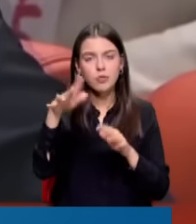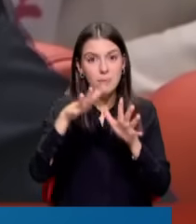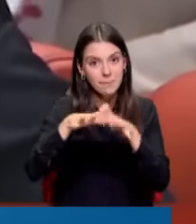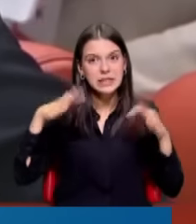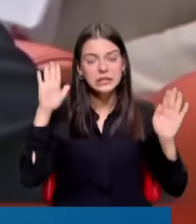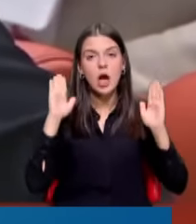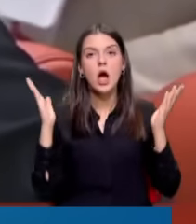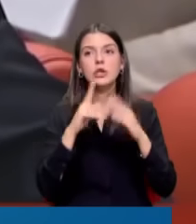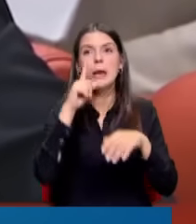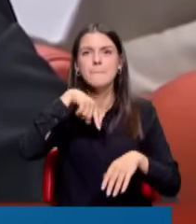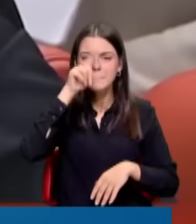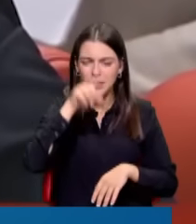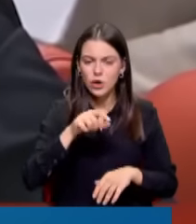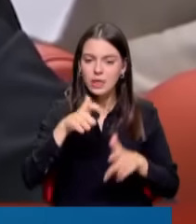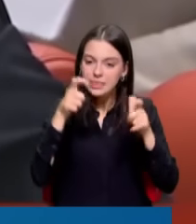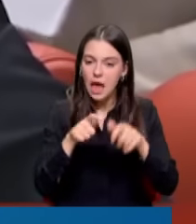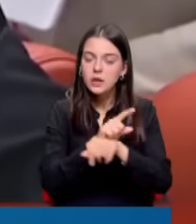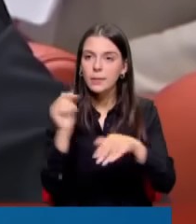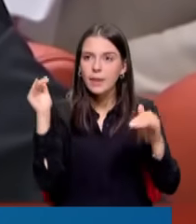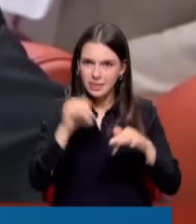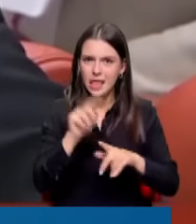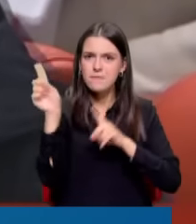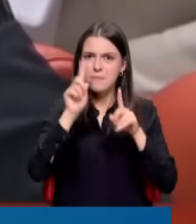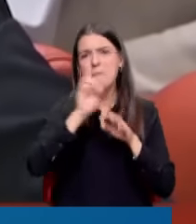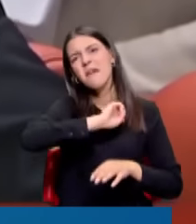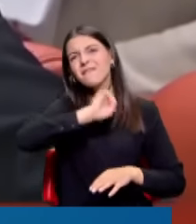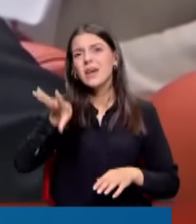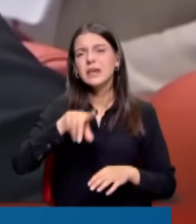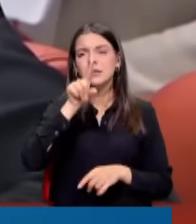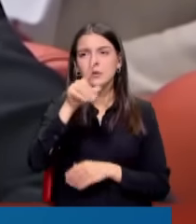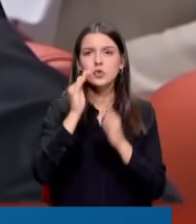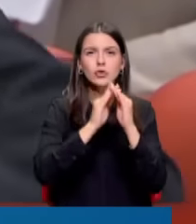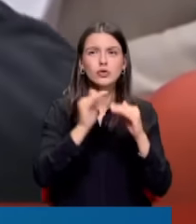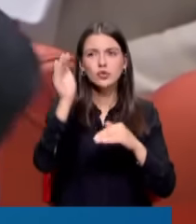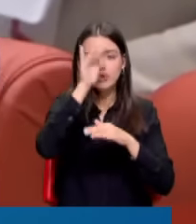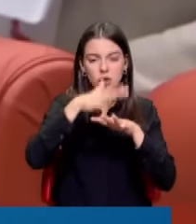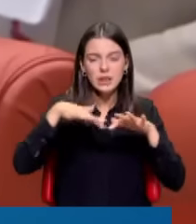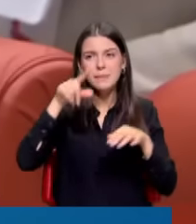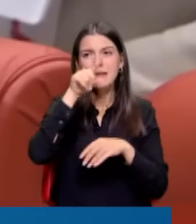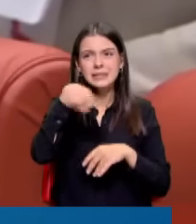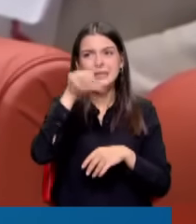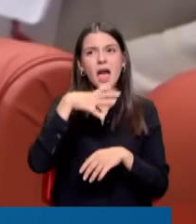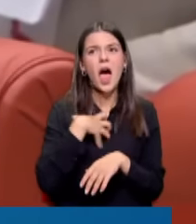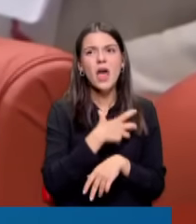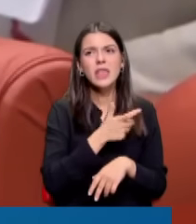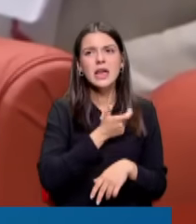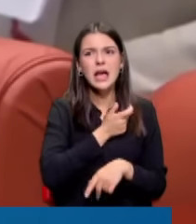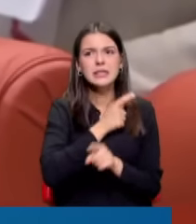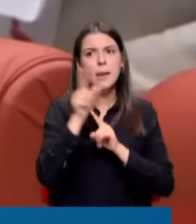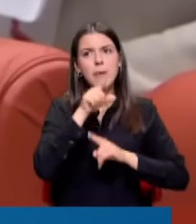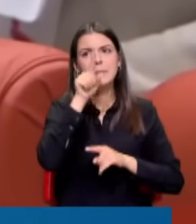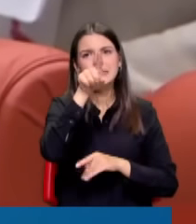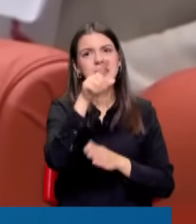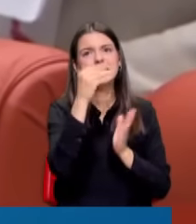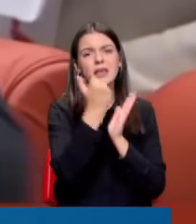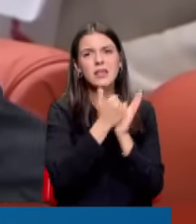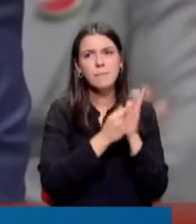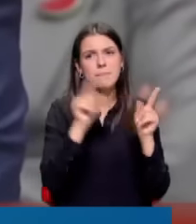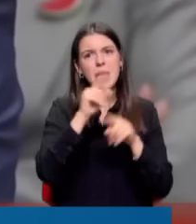Bir gün yeri ve zamanı geldiğinde yargılandıklarında Yüce Divan sıfatıyla Anayasa Mahkemesi onları yargılayacak.